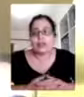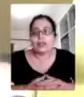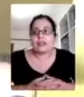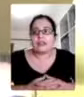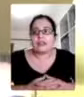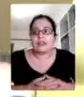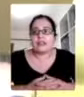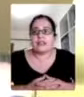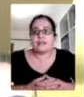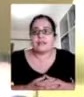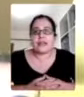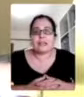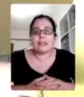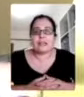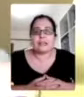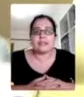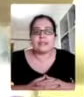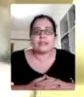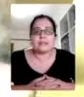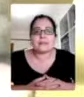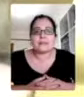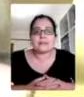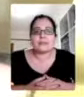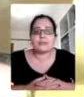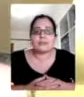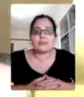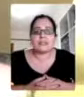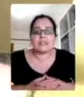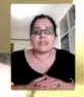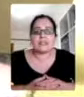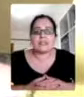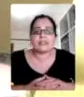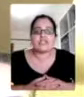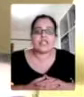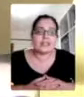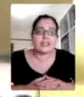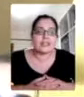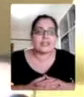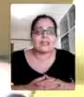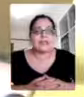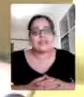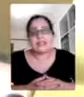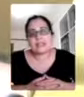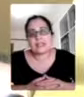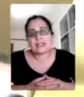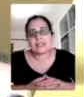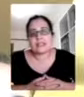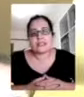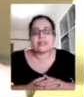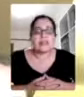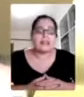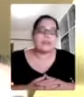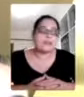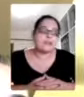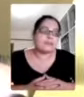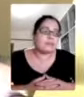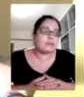büyüktü. Yani nasıl diyeyim size? Bu bir şans. Kaç kere